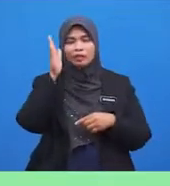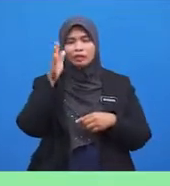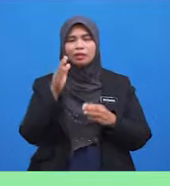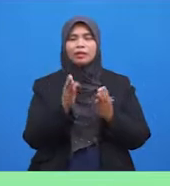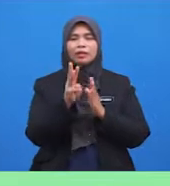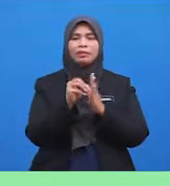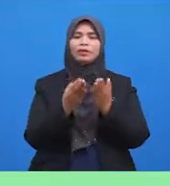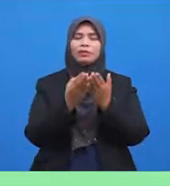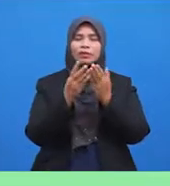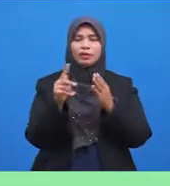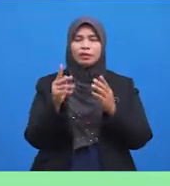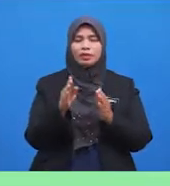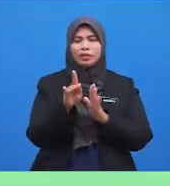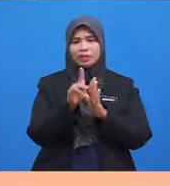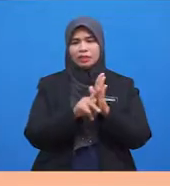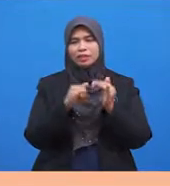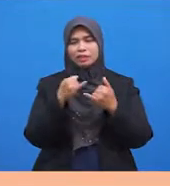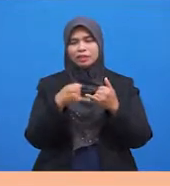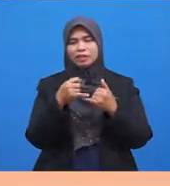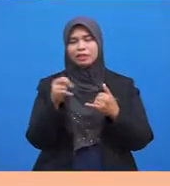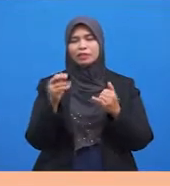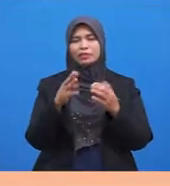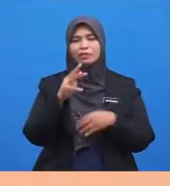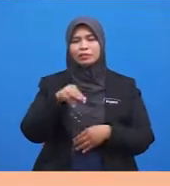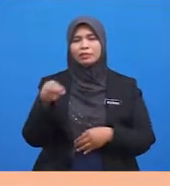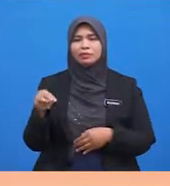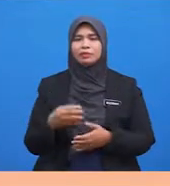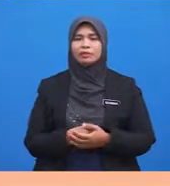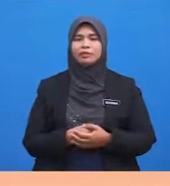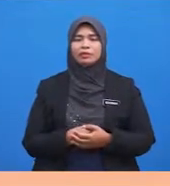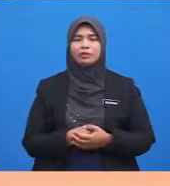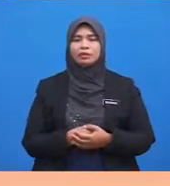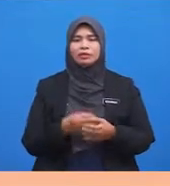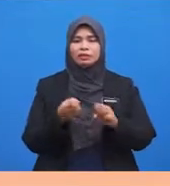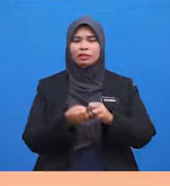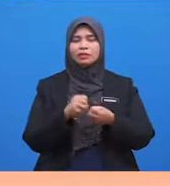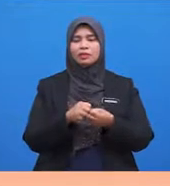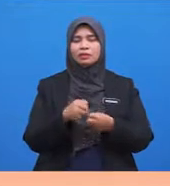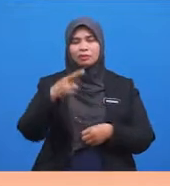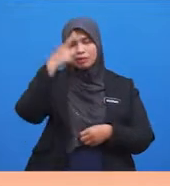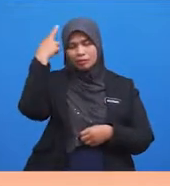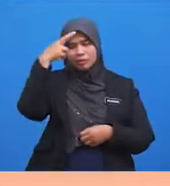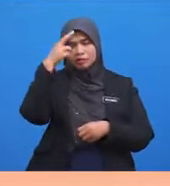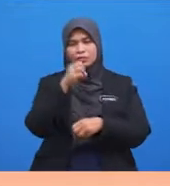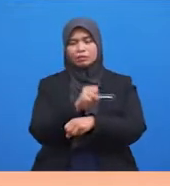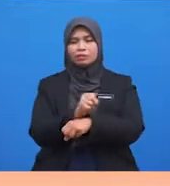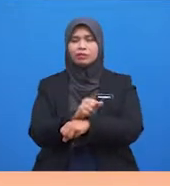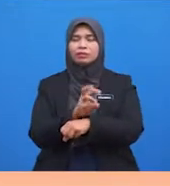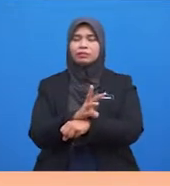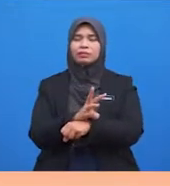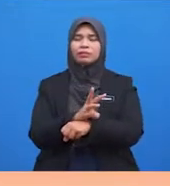mendoakan kejayaan murid-murid. Murid-murid, para sahabat Rasulullah sallallahu alaihi